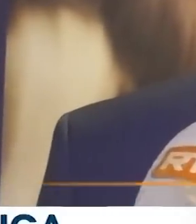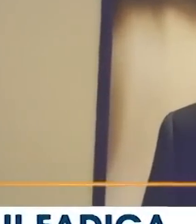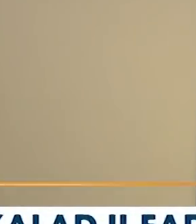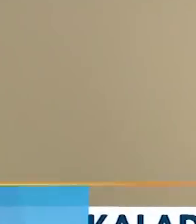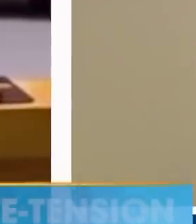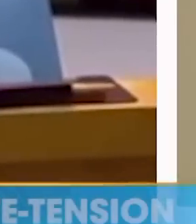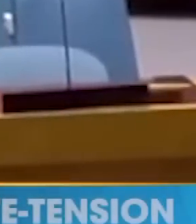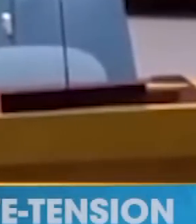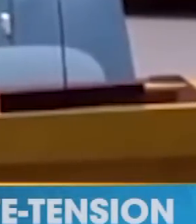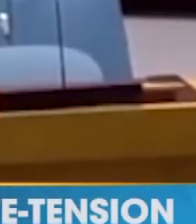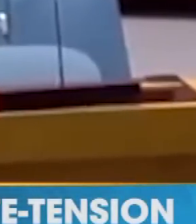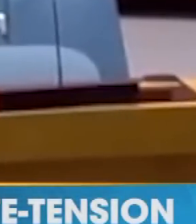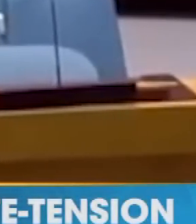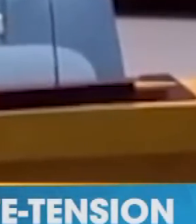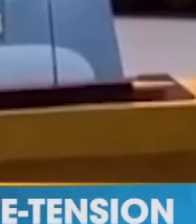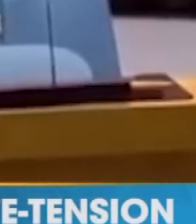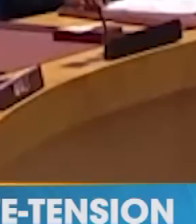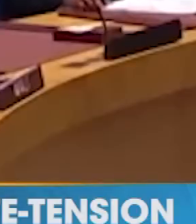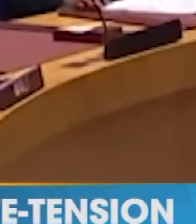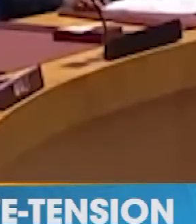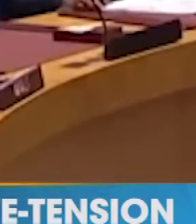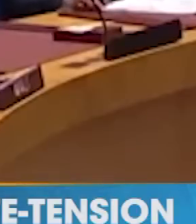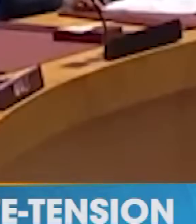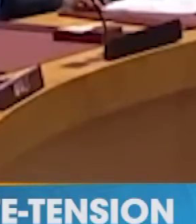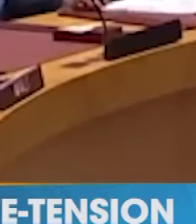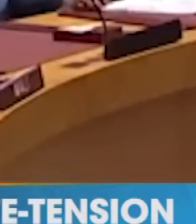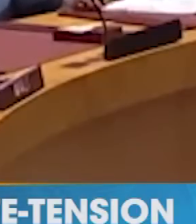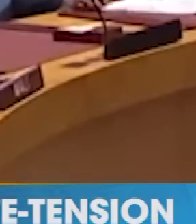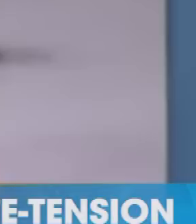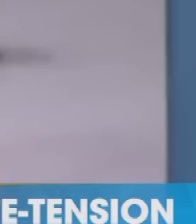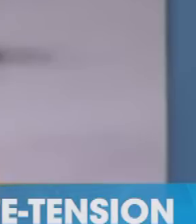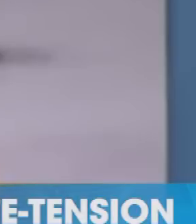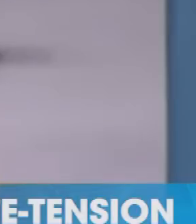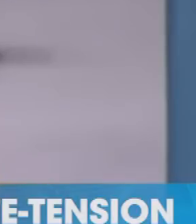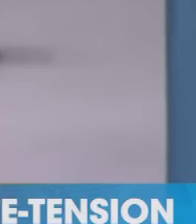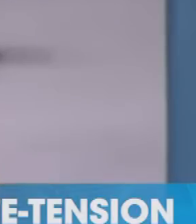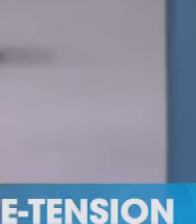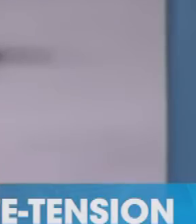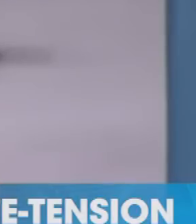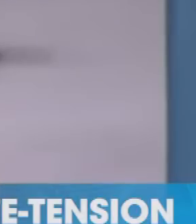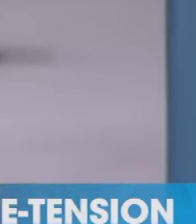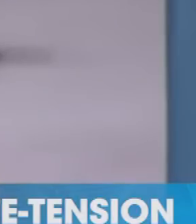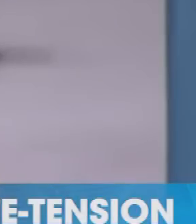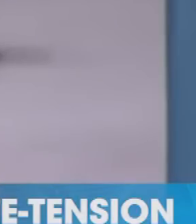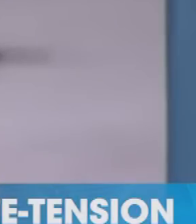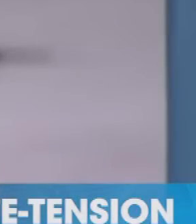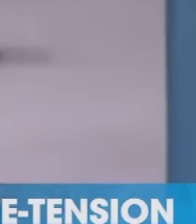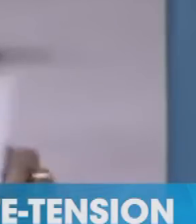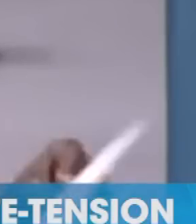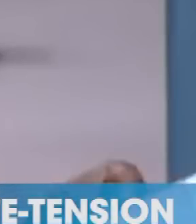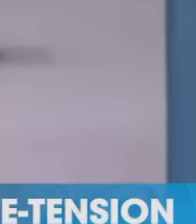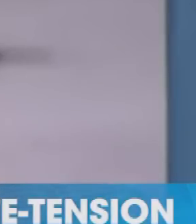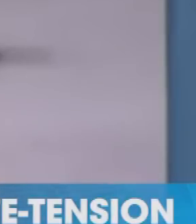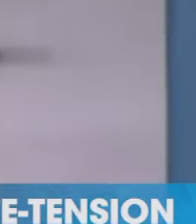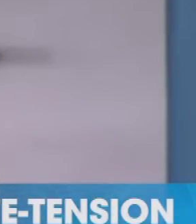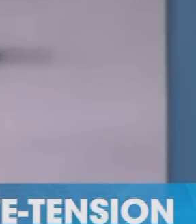Et dans l'actualité internationale, une réunion du Conseil de sécurité de l'ONU concernant le retrait de la MINUSMA, la mission onusienne au Mali, doit se tenir